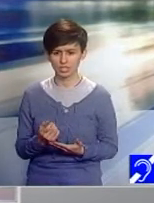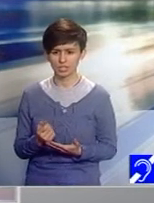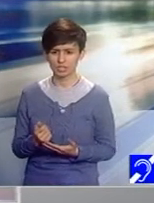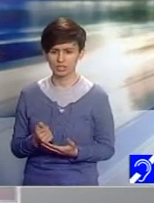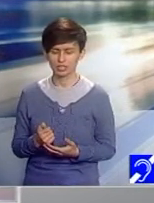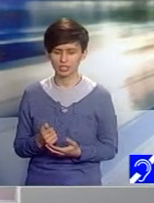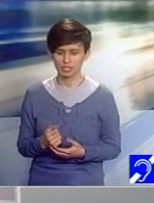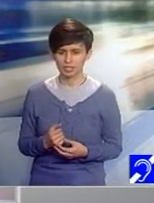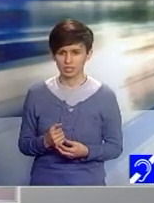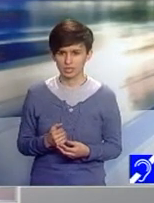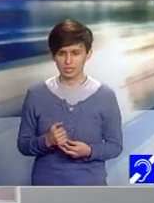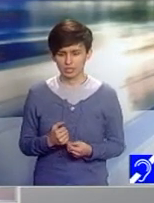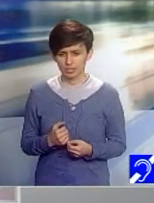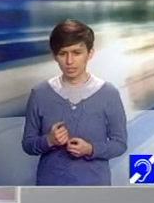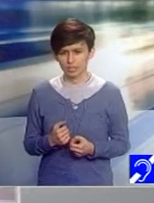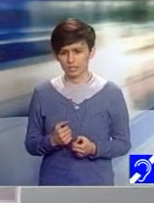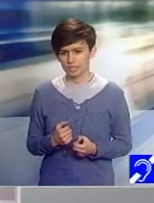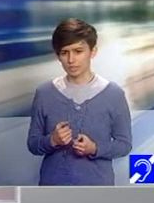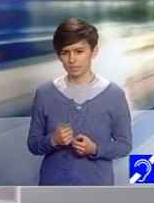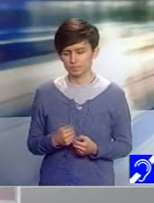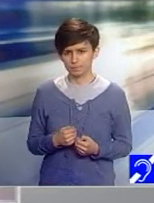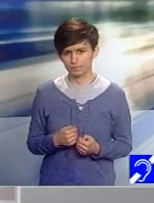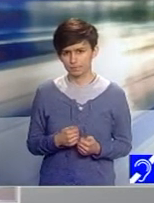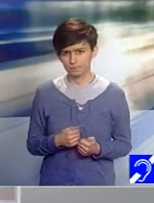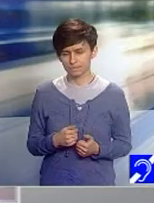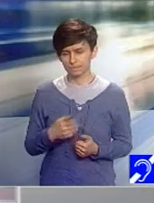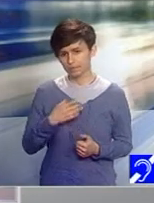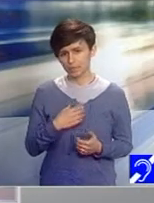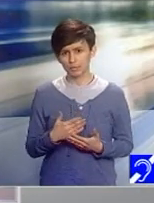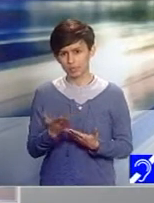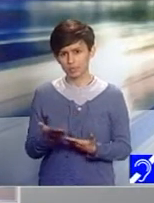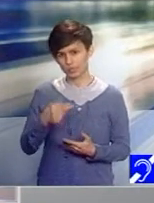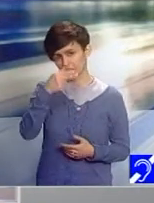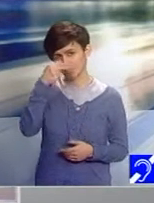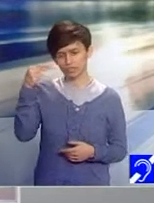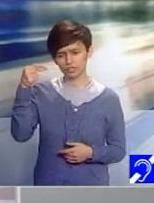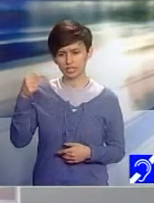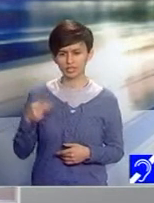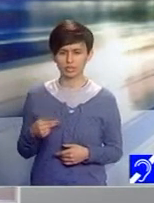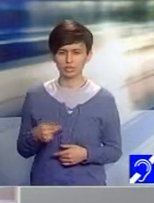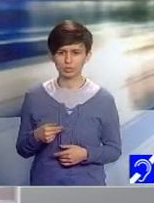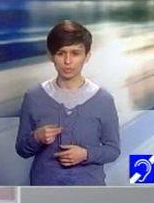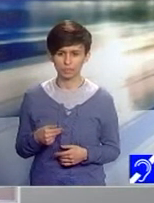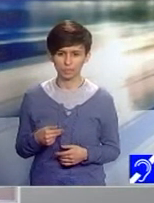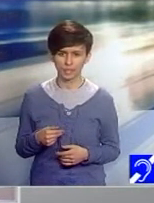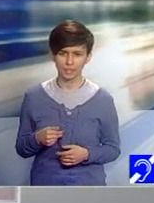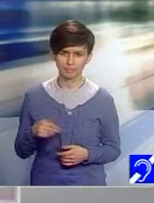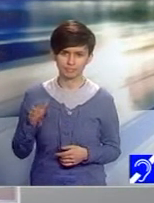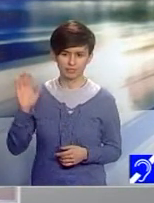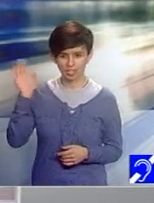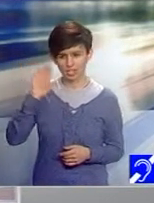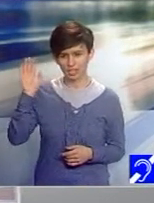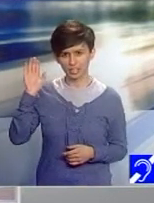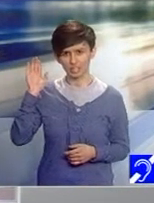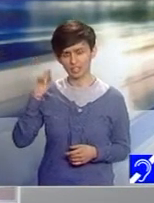masliniței. Este am conferit denumirea de Adio Iarnă, Prașai